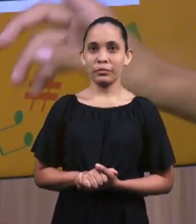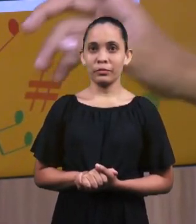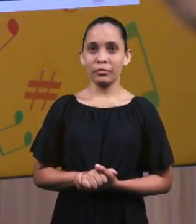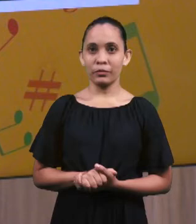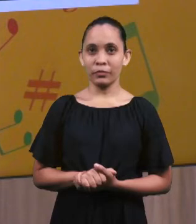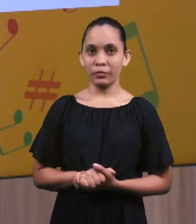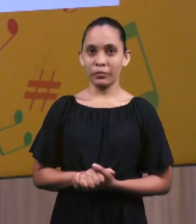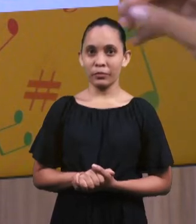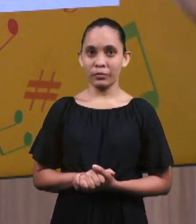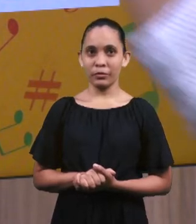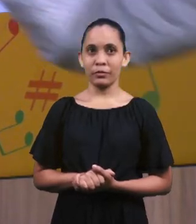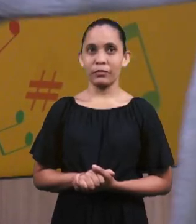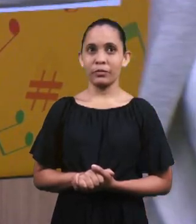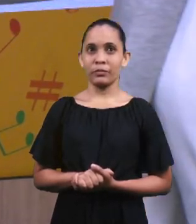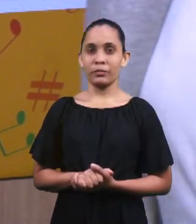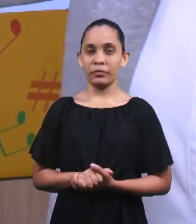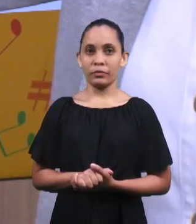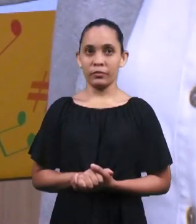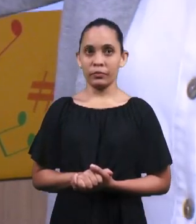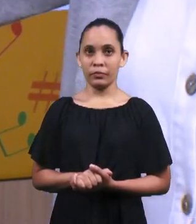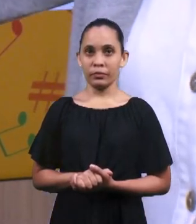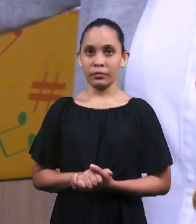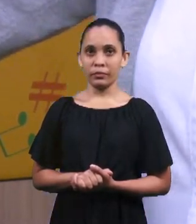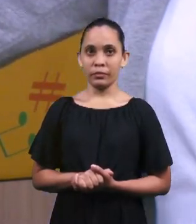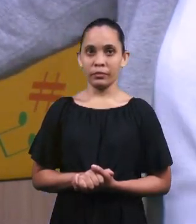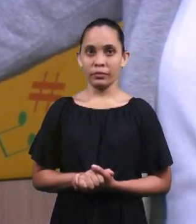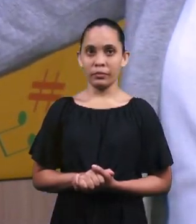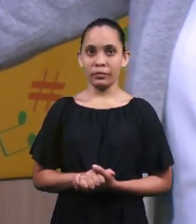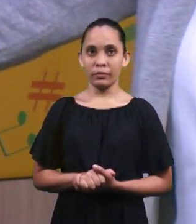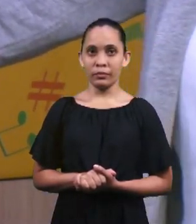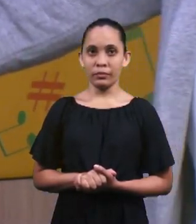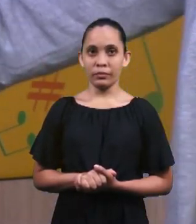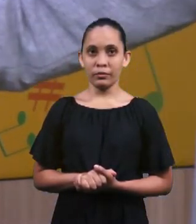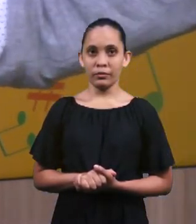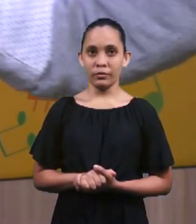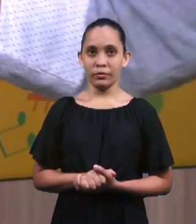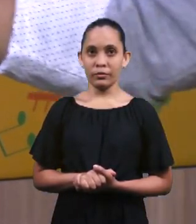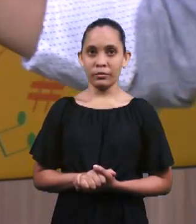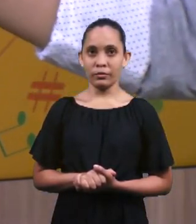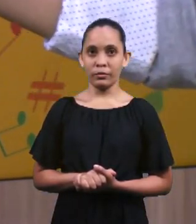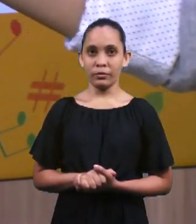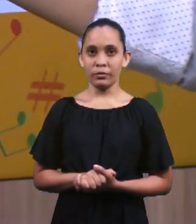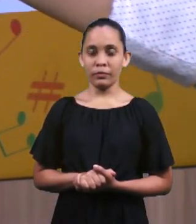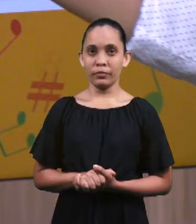ré, dó. Dó, si, lá, sol,